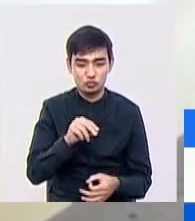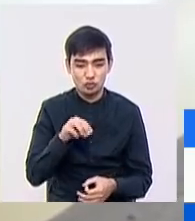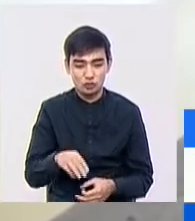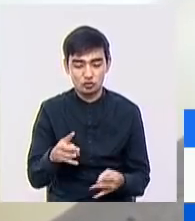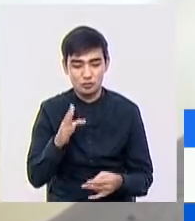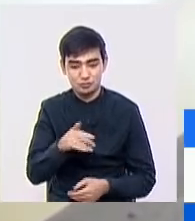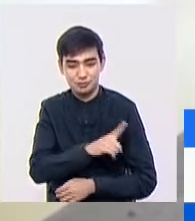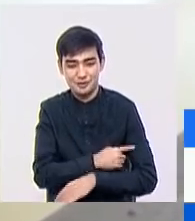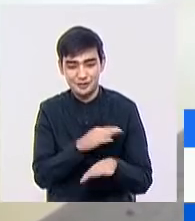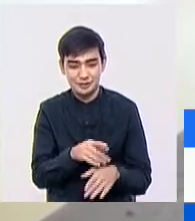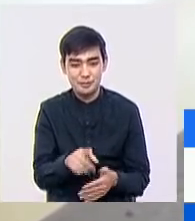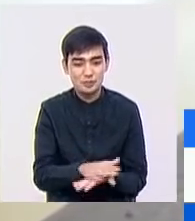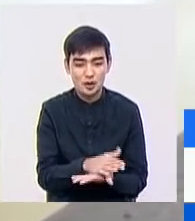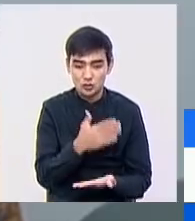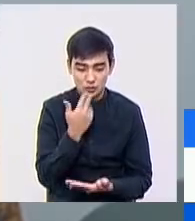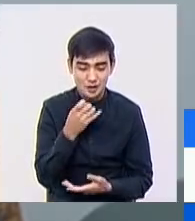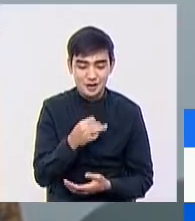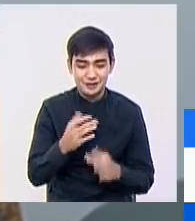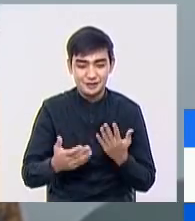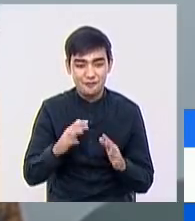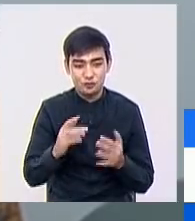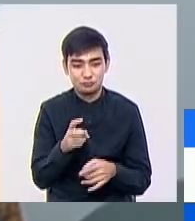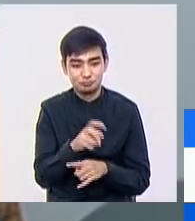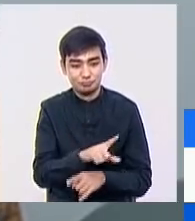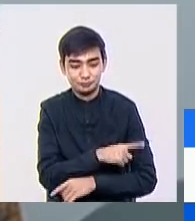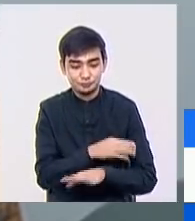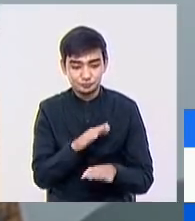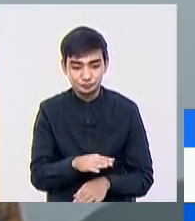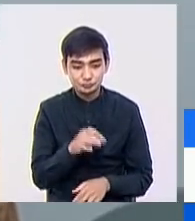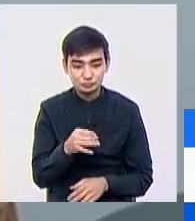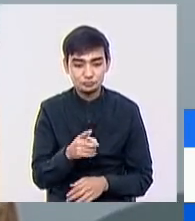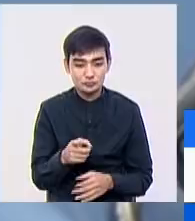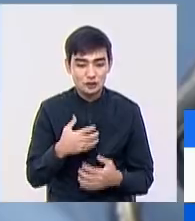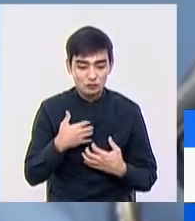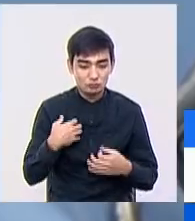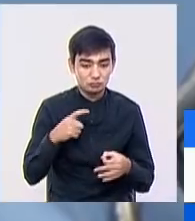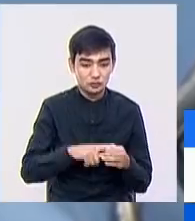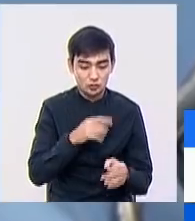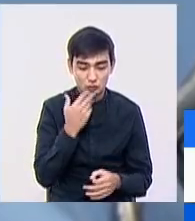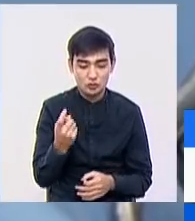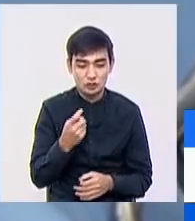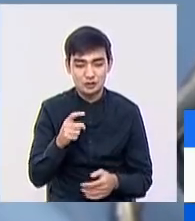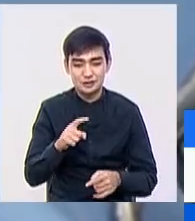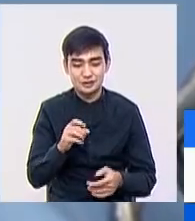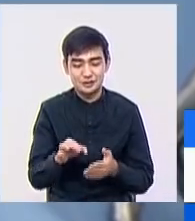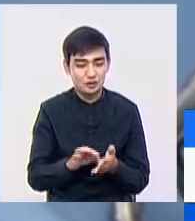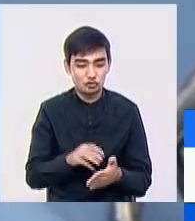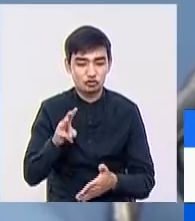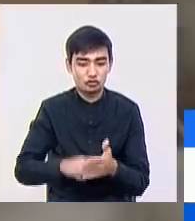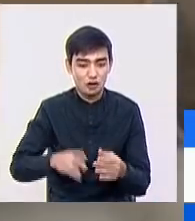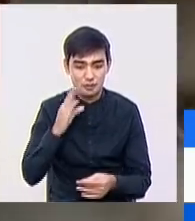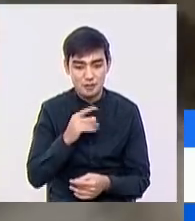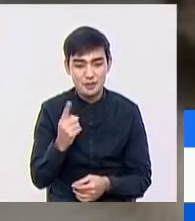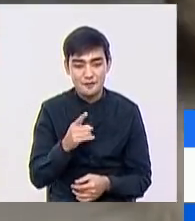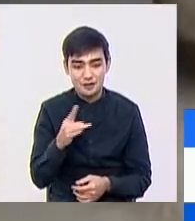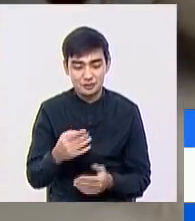ветклинике. Процедура эта не бесплатная. Если вдруг на прием к ветеринару придет незарегистрированное животное, хозяину сразу выпишут штраф. На первый раз